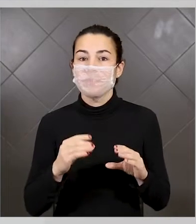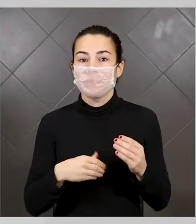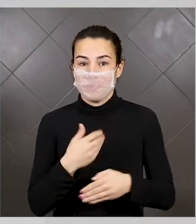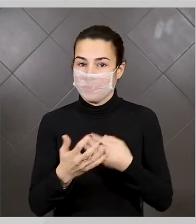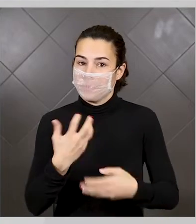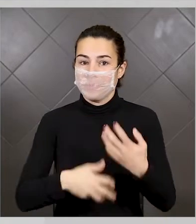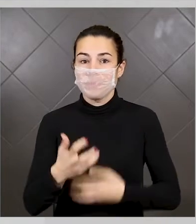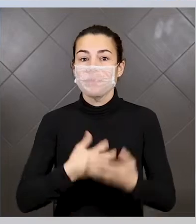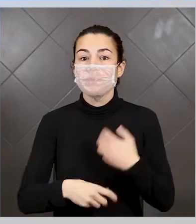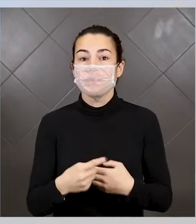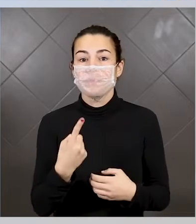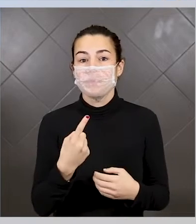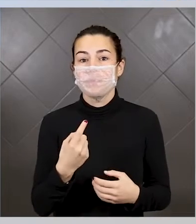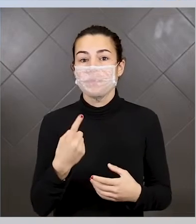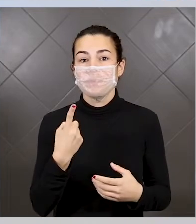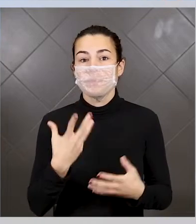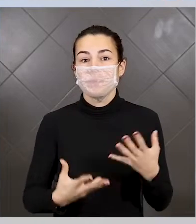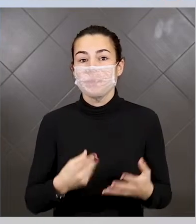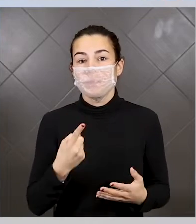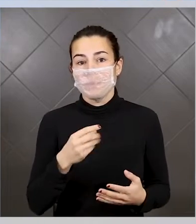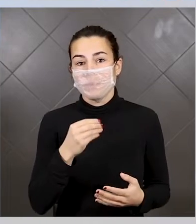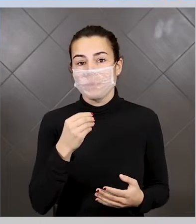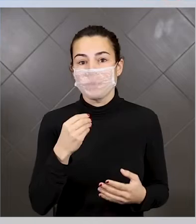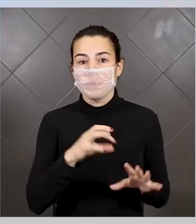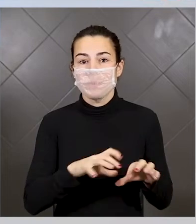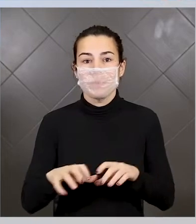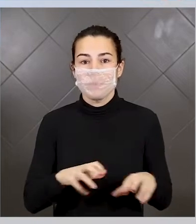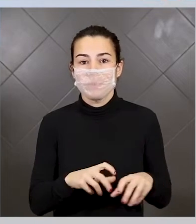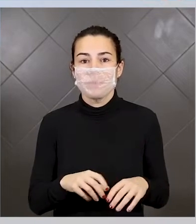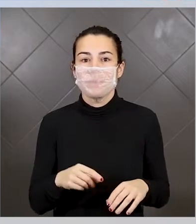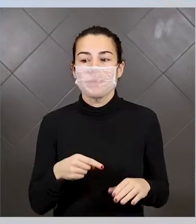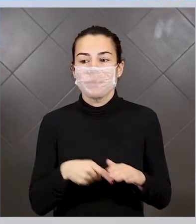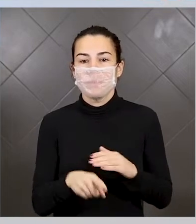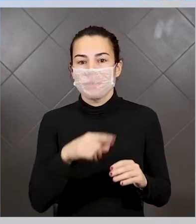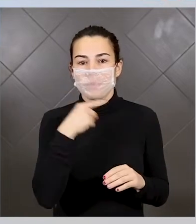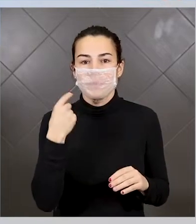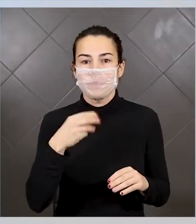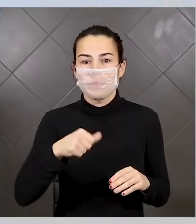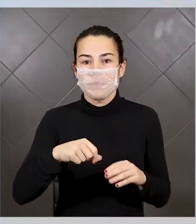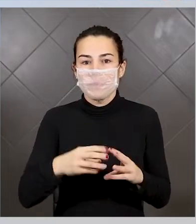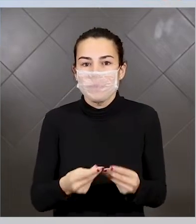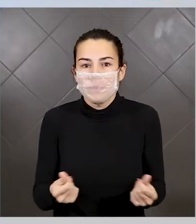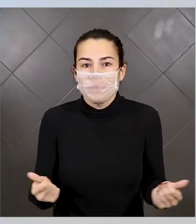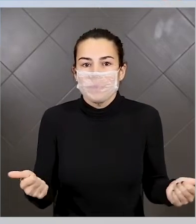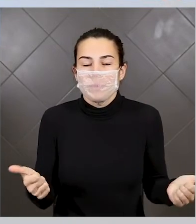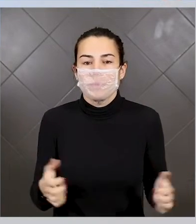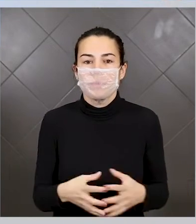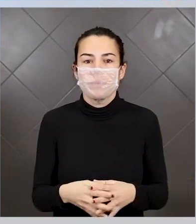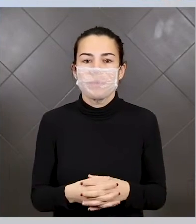800 grams de sucre glaç i tot això ho trituram fins a aconseguir una pasta homogènia com aquesta.